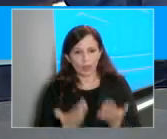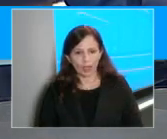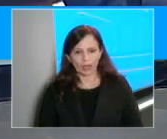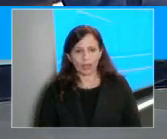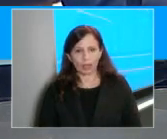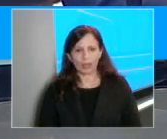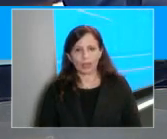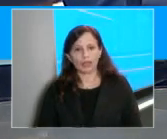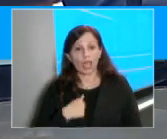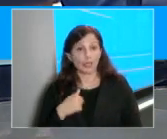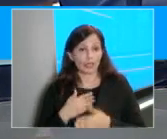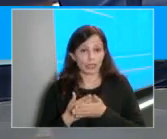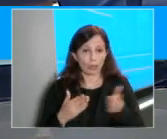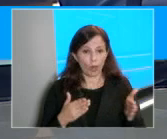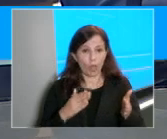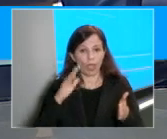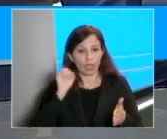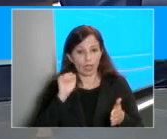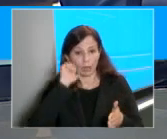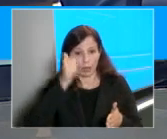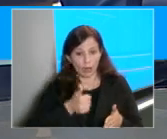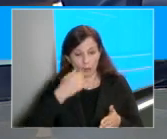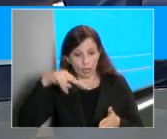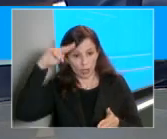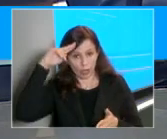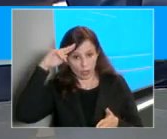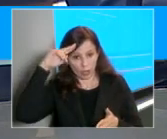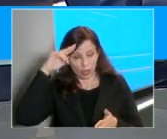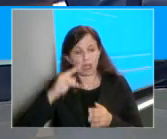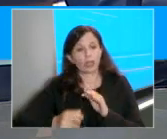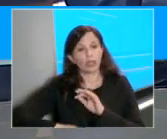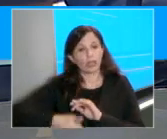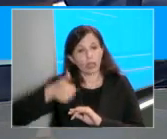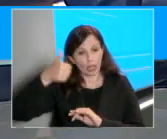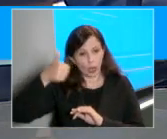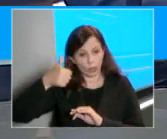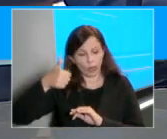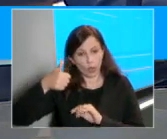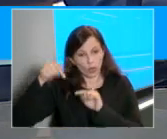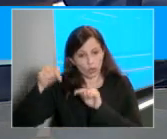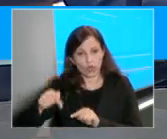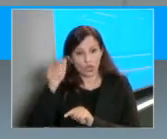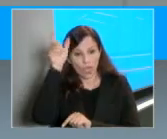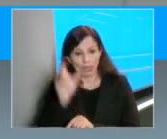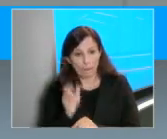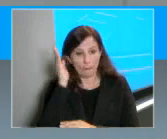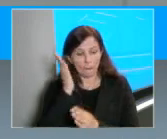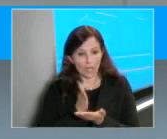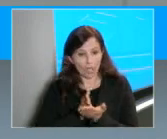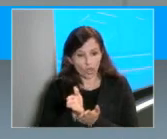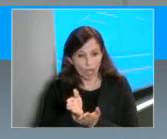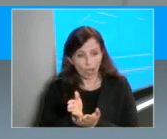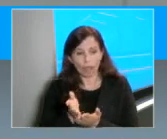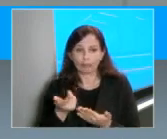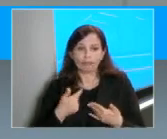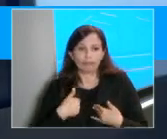אחרות, תשמע, אני שמאל, אבל אם מחר הליכוד ינצח ובראשו עומד אדם ישר, אין לי שום בעיה עם זה, אני מקבל את זה לחלוטין. אני מסכים איתך, אני לא יכול להתעלם מהחוק,